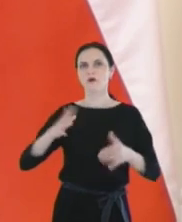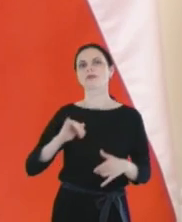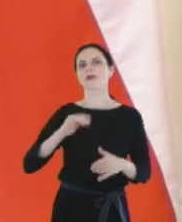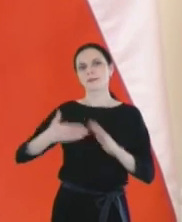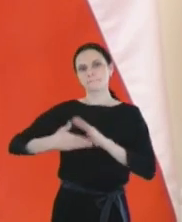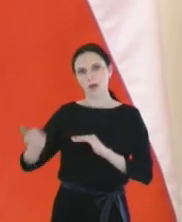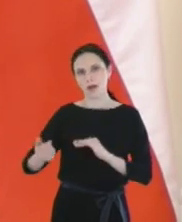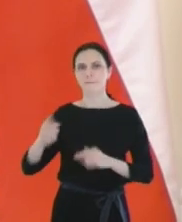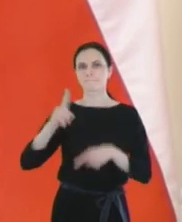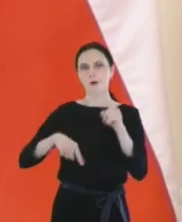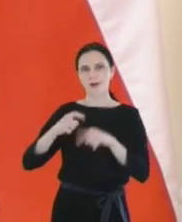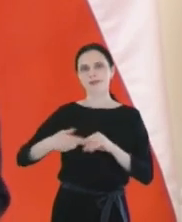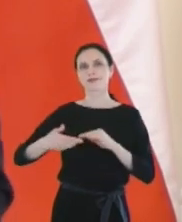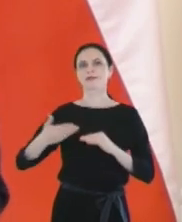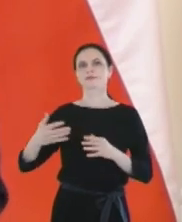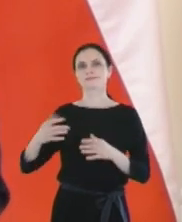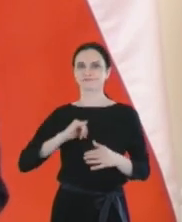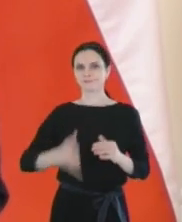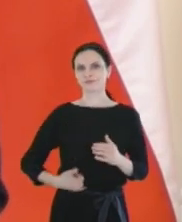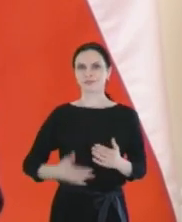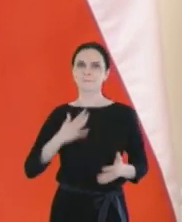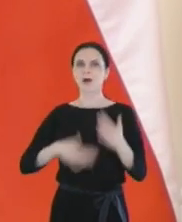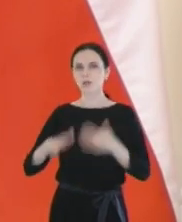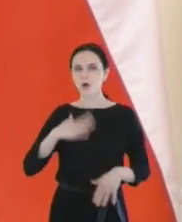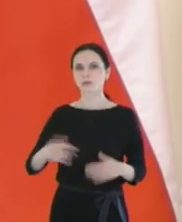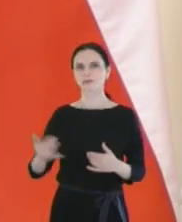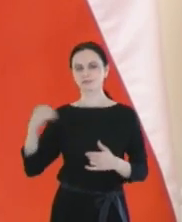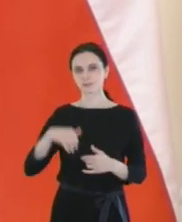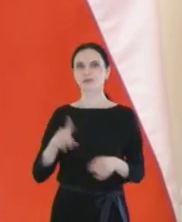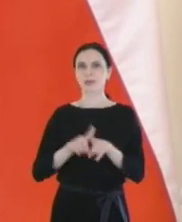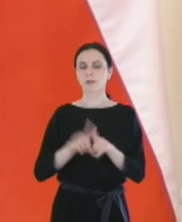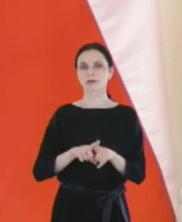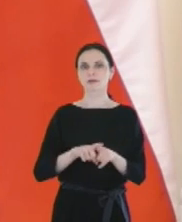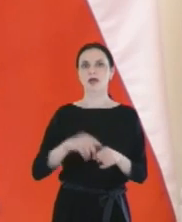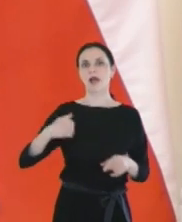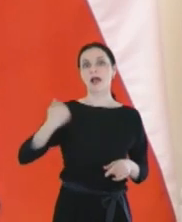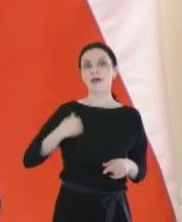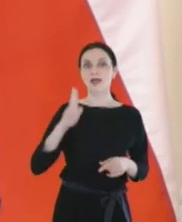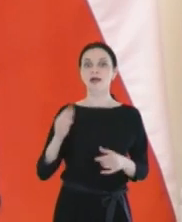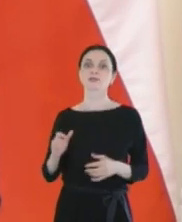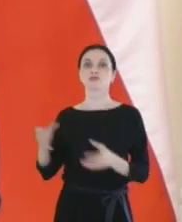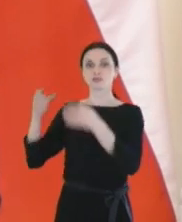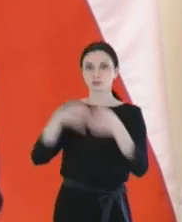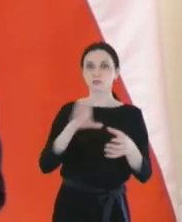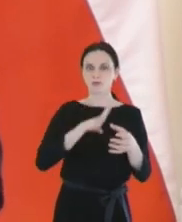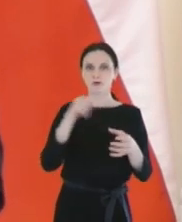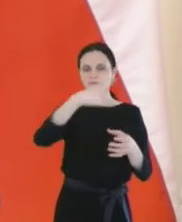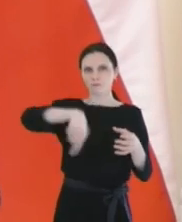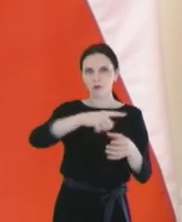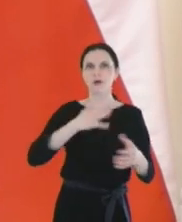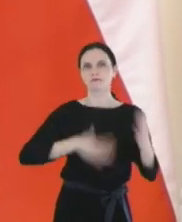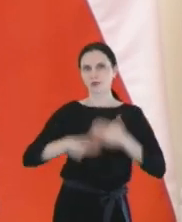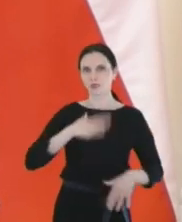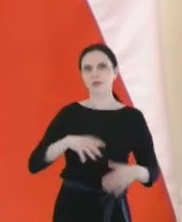politinį, ir svetingumą mūsų kariams. Taip pat nekantriai laukiu tolimesnių